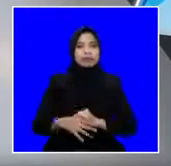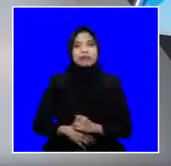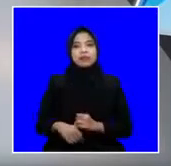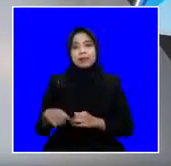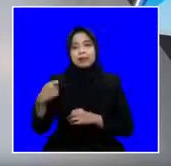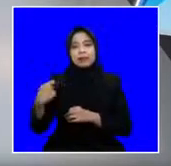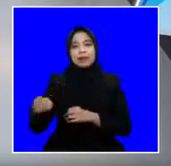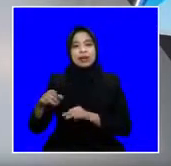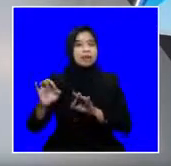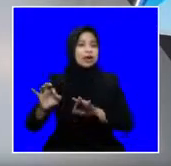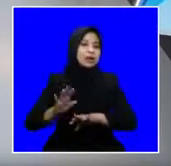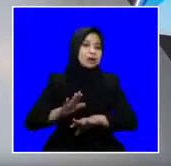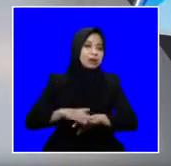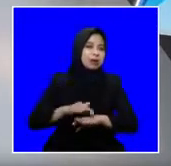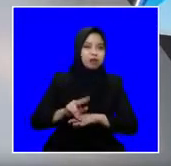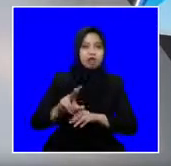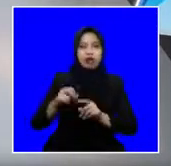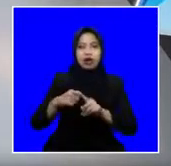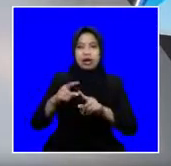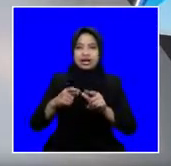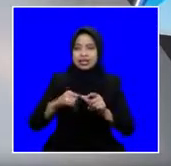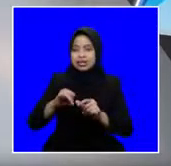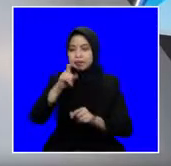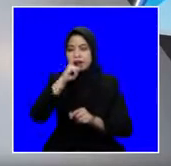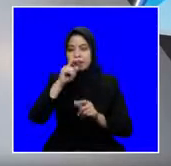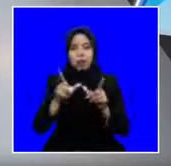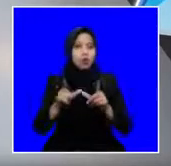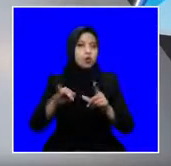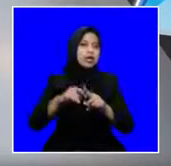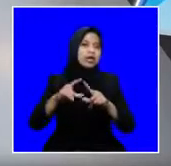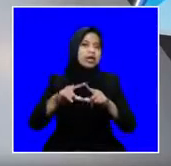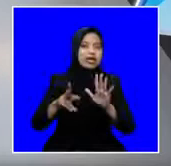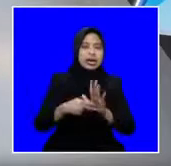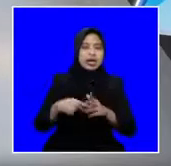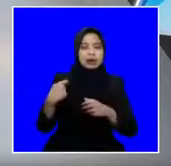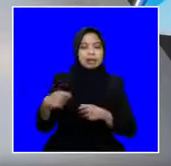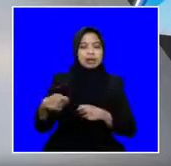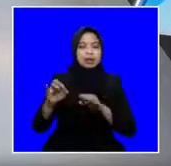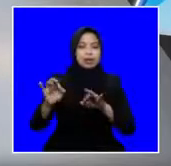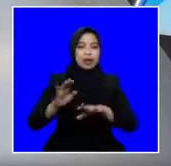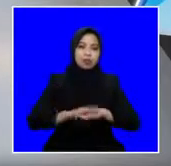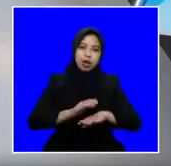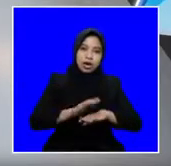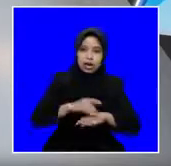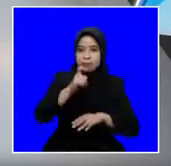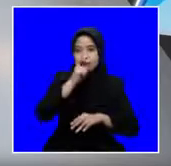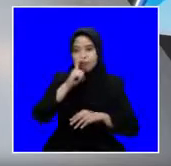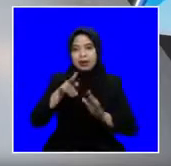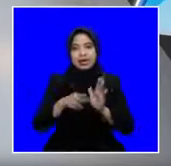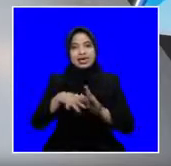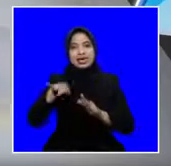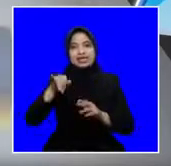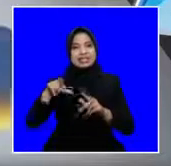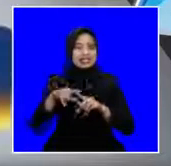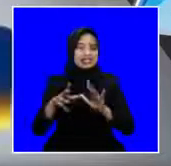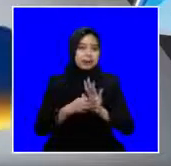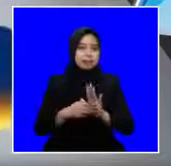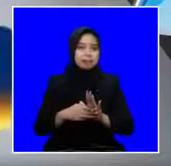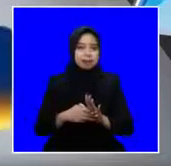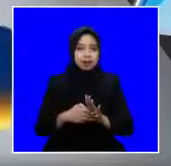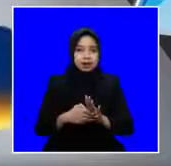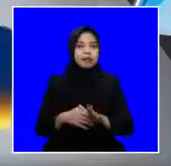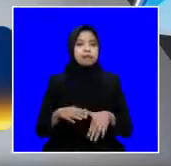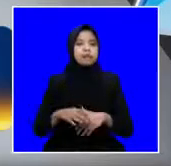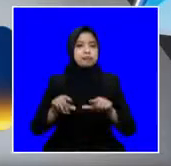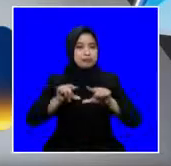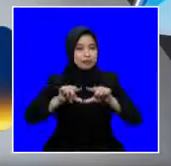Dirjen Pendidikan Vokasi Kementerian Pendidikan dan Kebudayaan, Bapak Wikan Sakarinto, dan Dirjen Pendidikan Tinggi Kementerian dan Kebudayaan, Bapak Nizam. Pertanyaan ini, apa saja